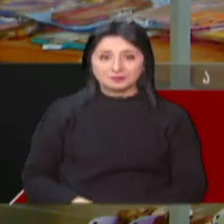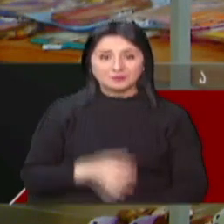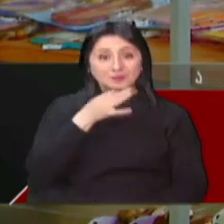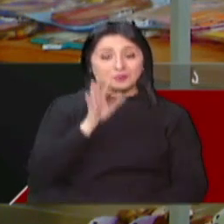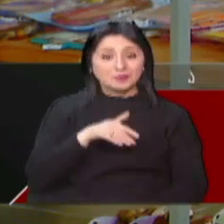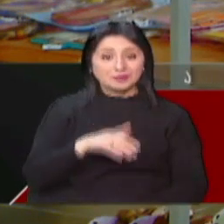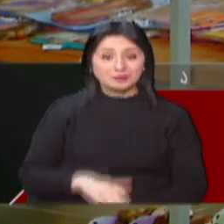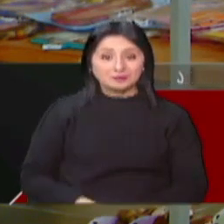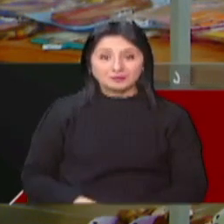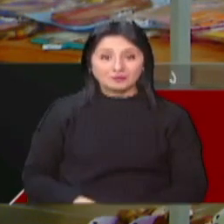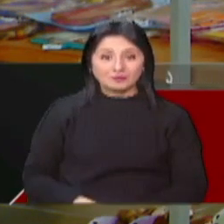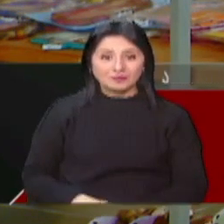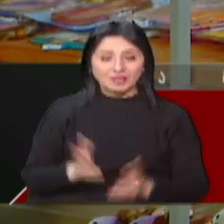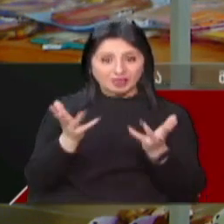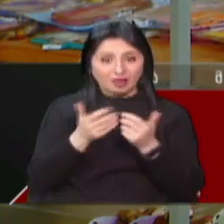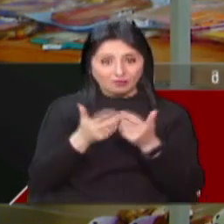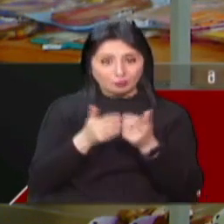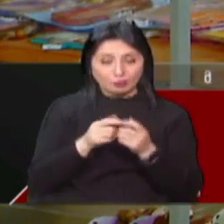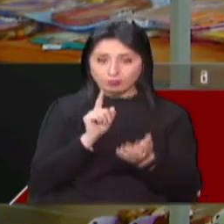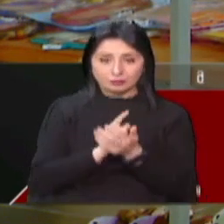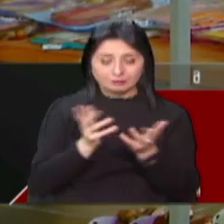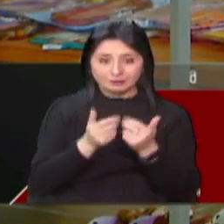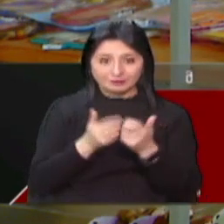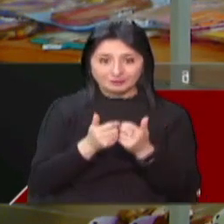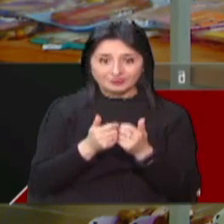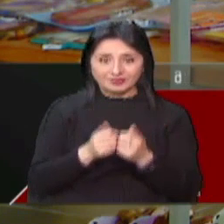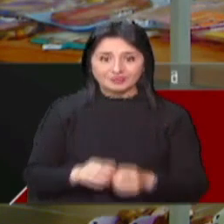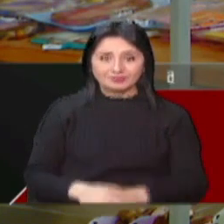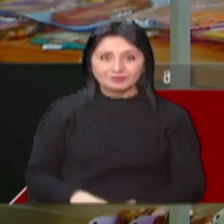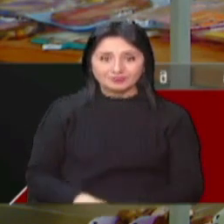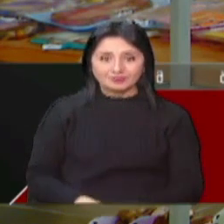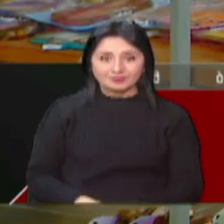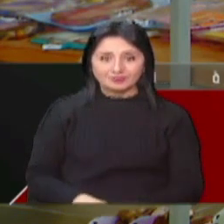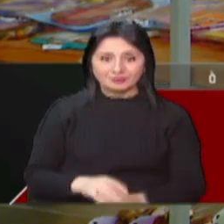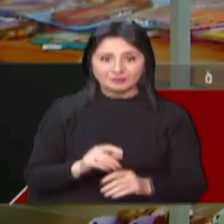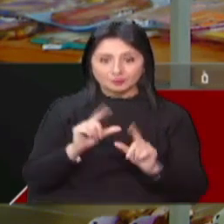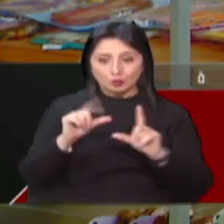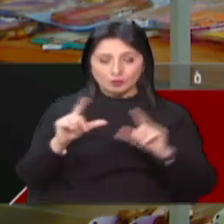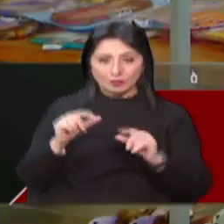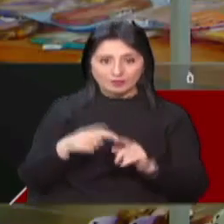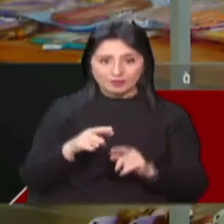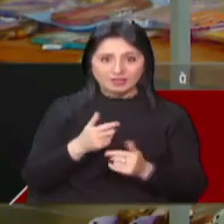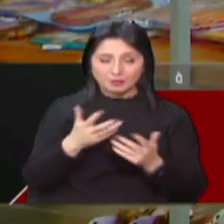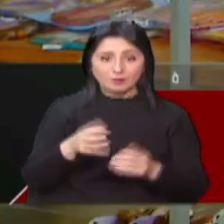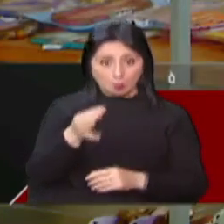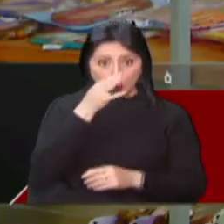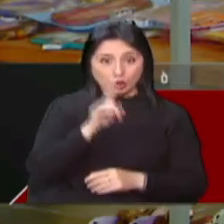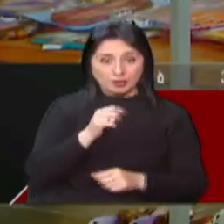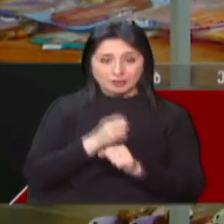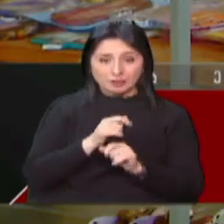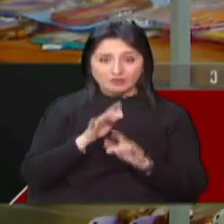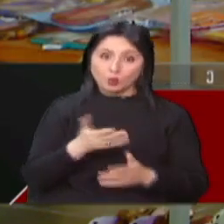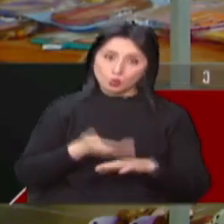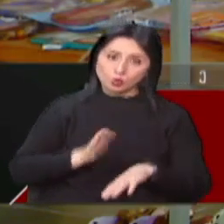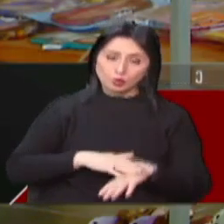mele datvili, datvale, tide bi adamasu e bi adamasu. Mokton srasta sa etep